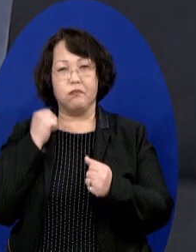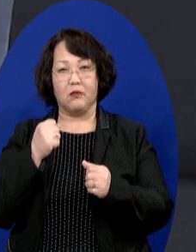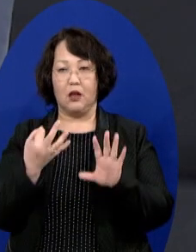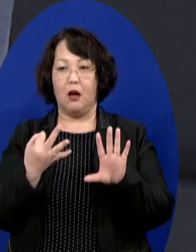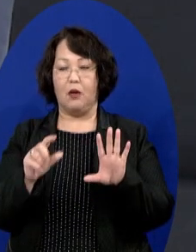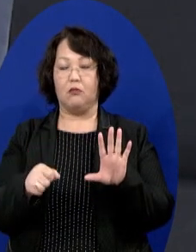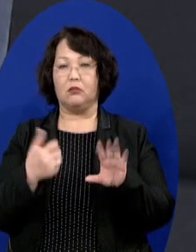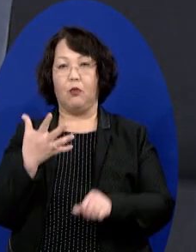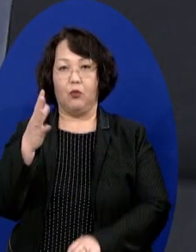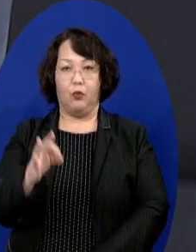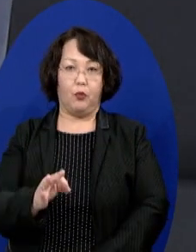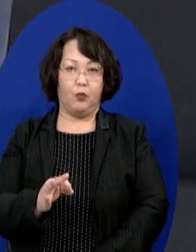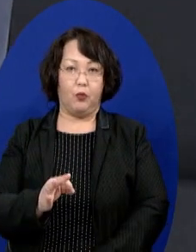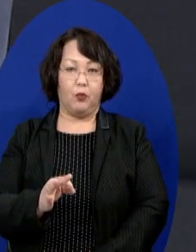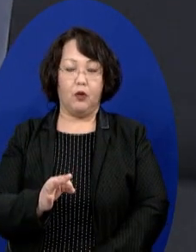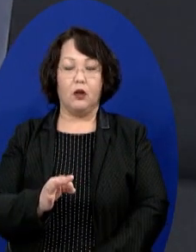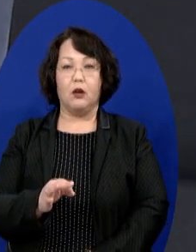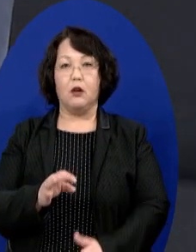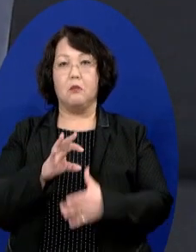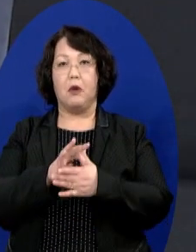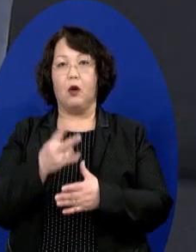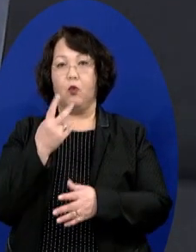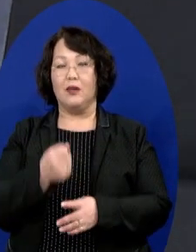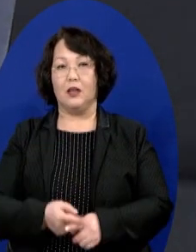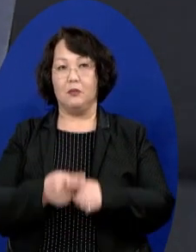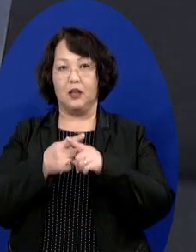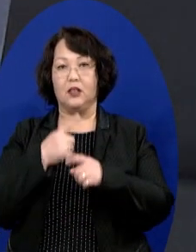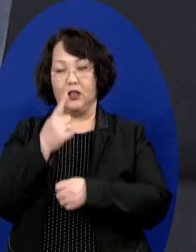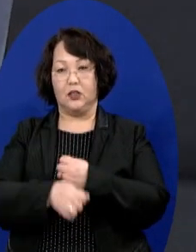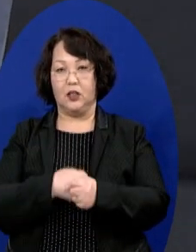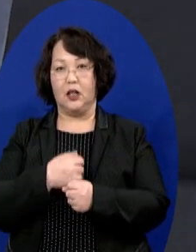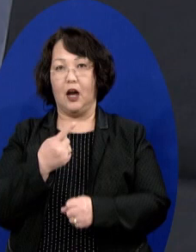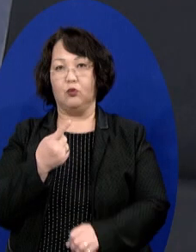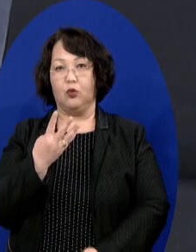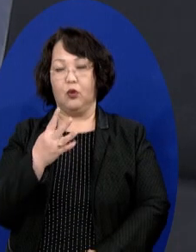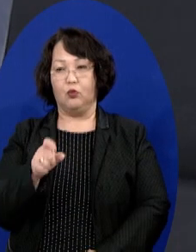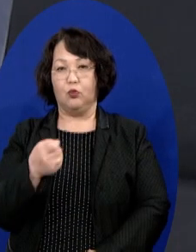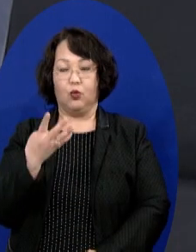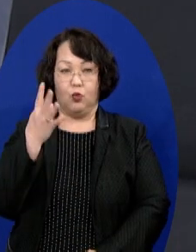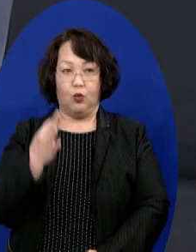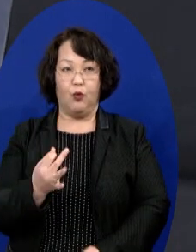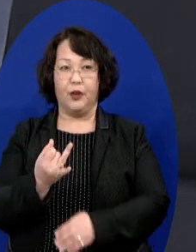8.5% эзэлдэг байна. За тэгэхээр махны үнийн өсөлт бол ерөөдөө жилийн 14.4% инфляцийн